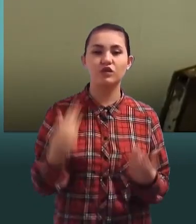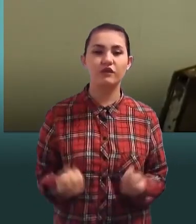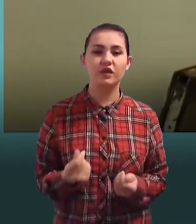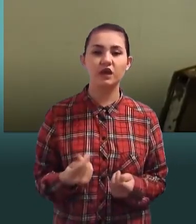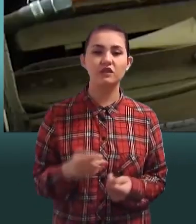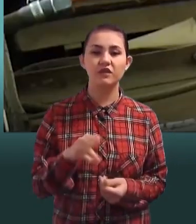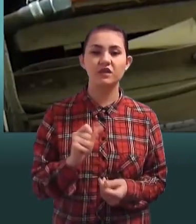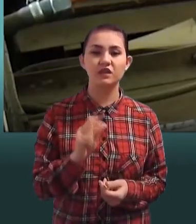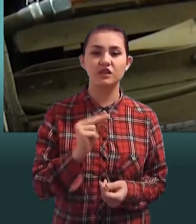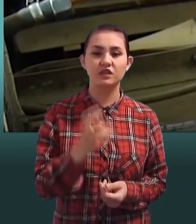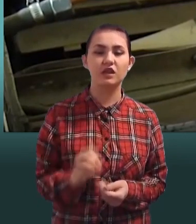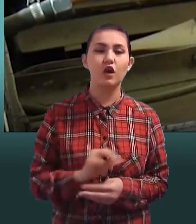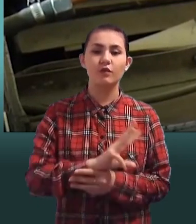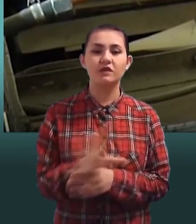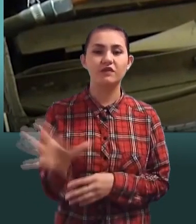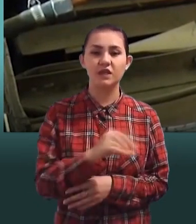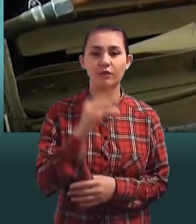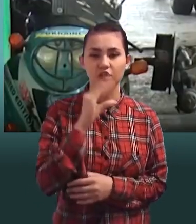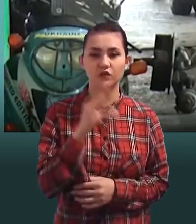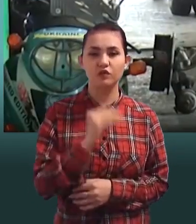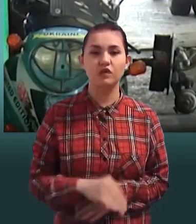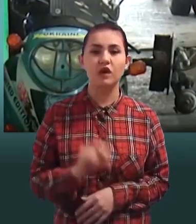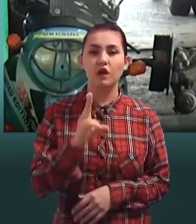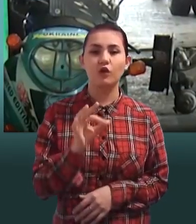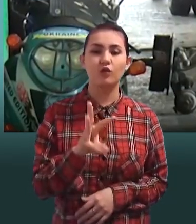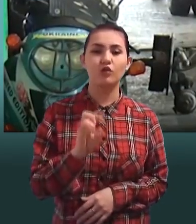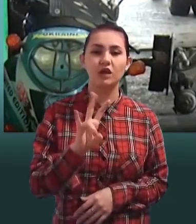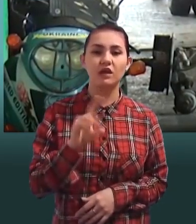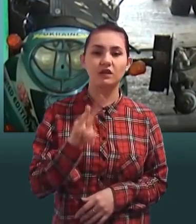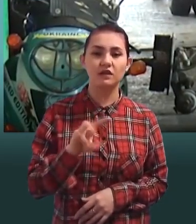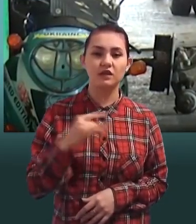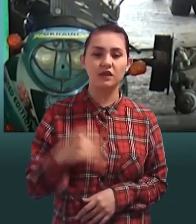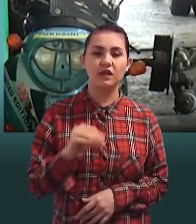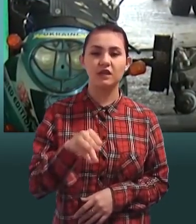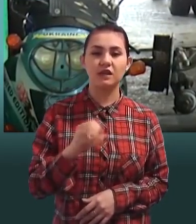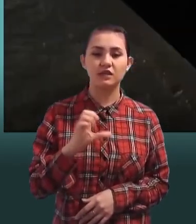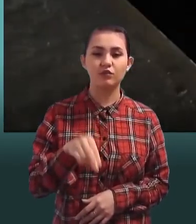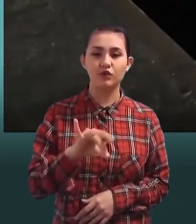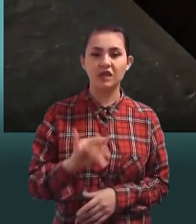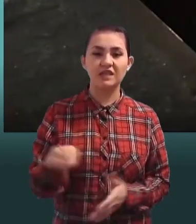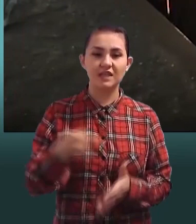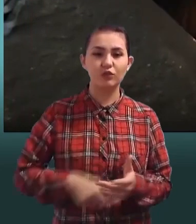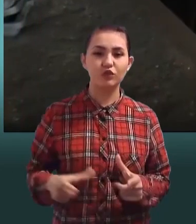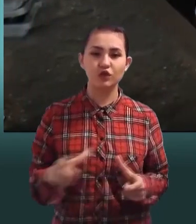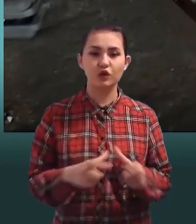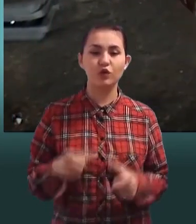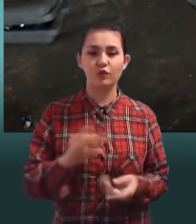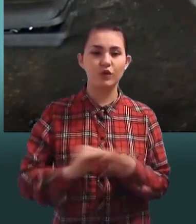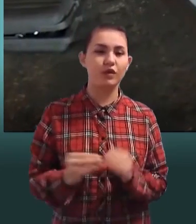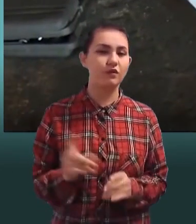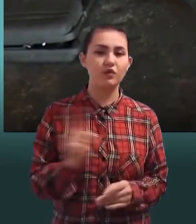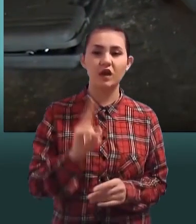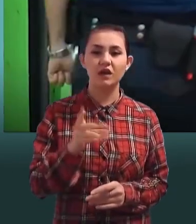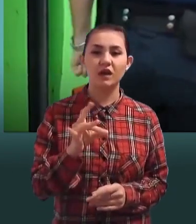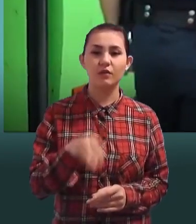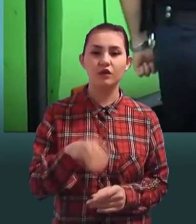технически обеспечивать все маршруты коммунальным транспортом. И это замкнутый круг. Это проблема не только Краматорска,